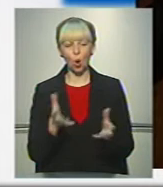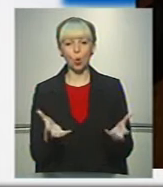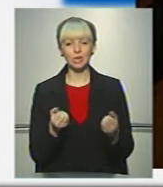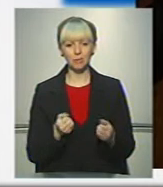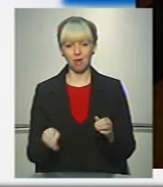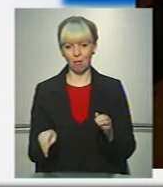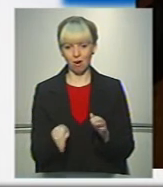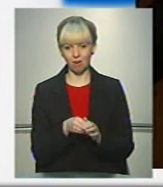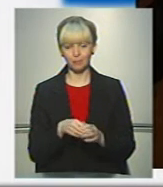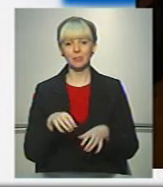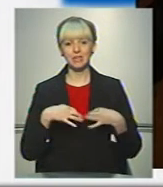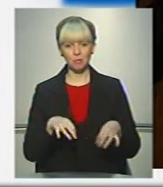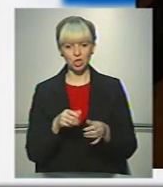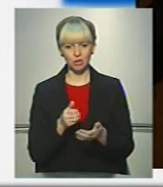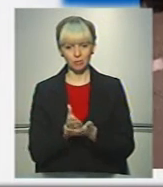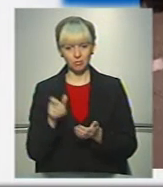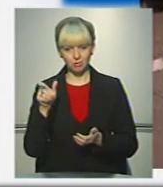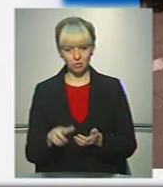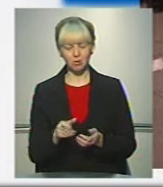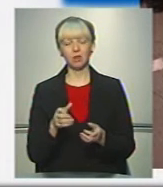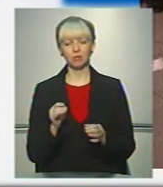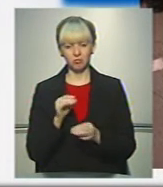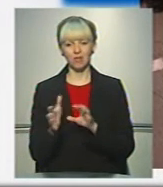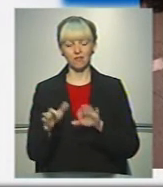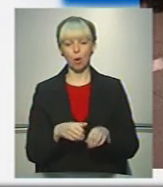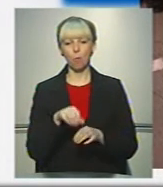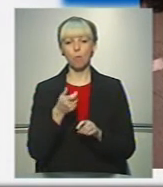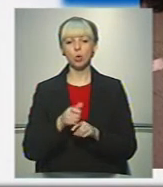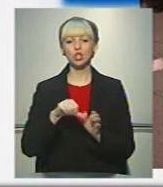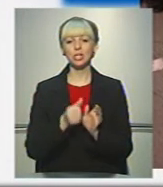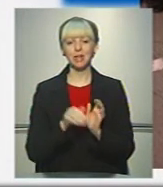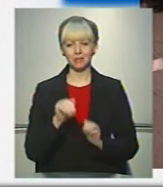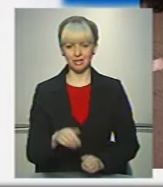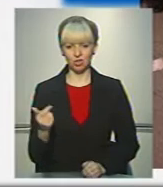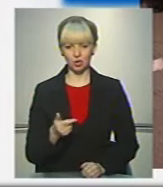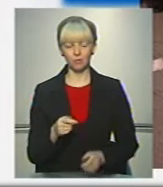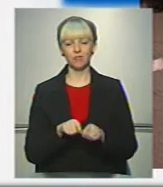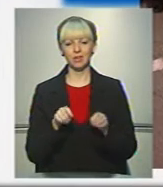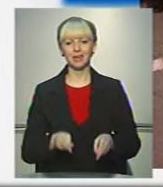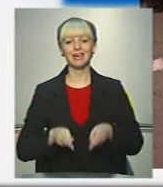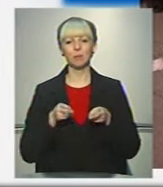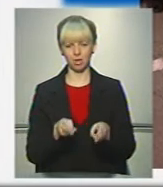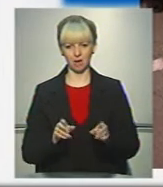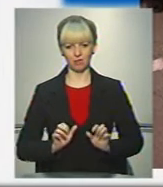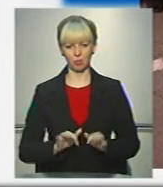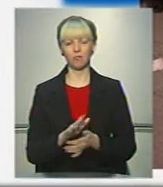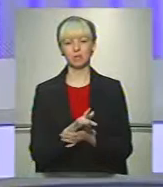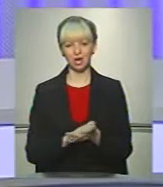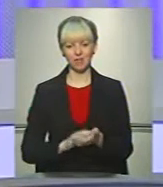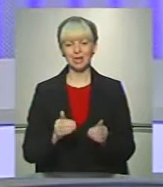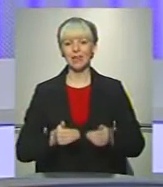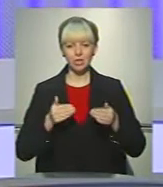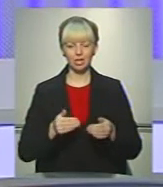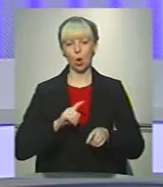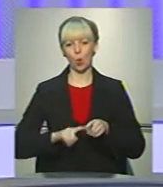отримання хабара. З машини посадовця додатково вилучено понад 16 тисяч гривень. Відкрито кримінальне провадження, тривають